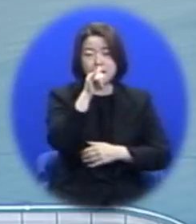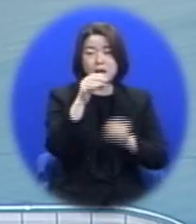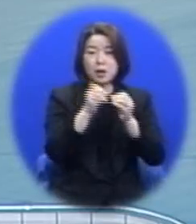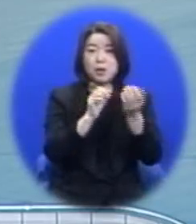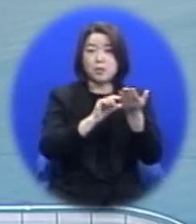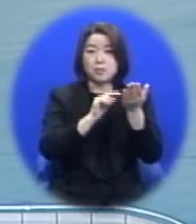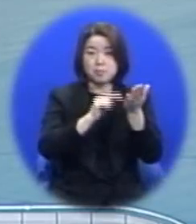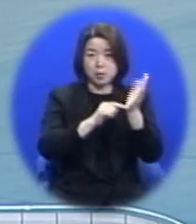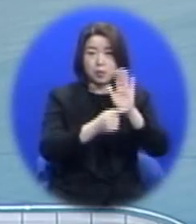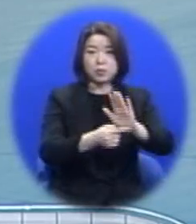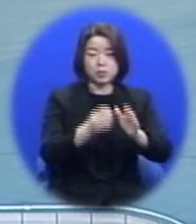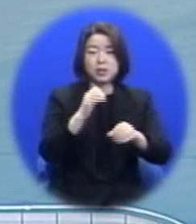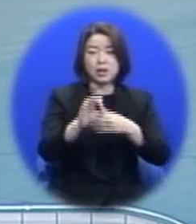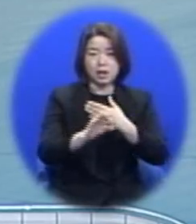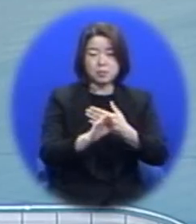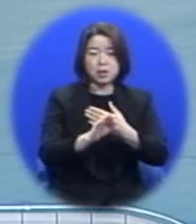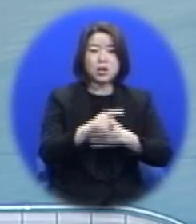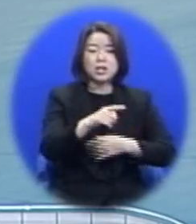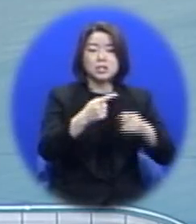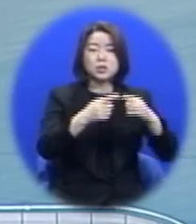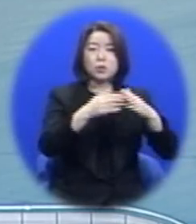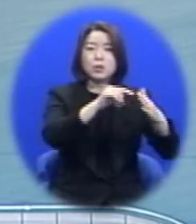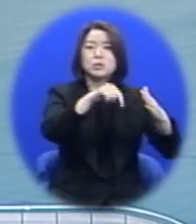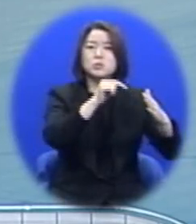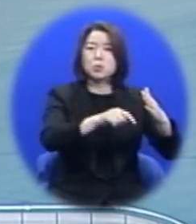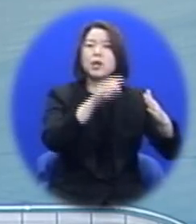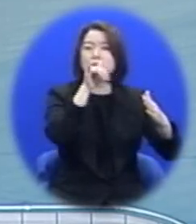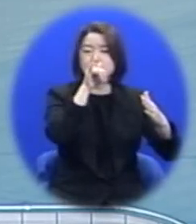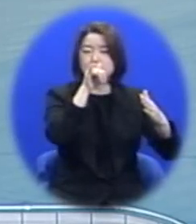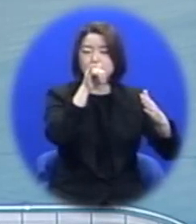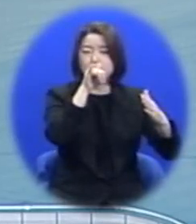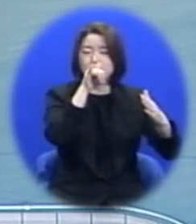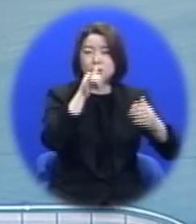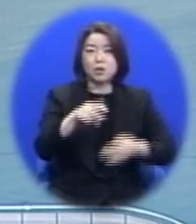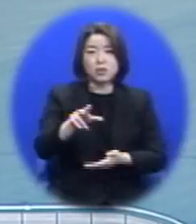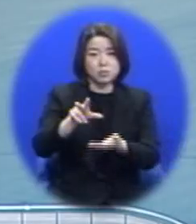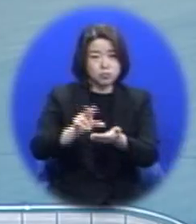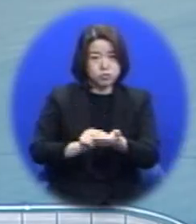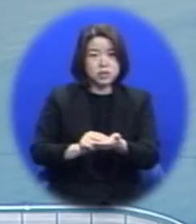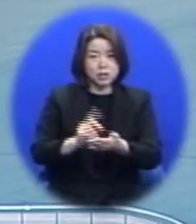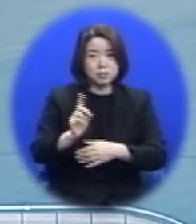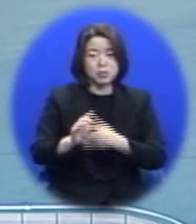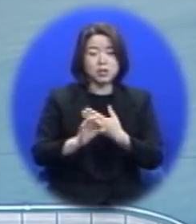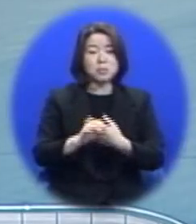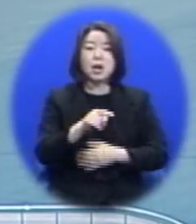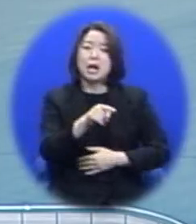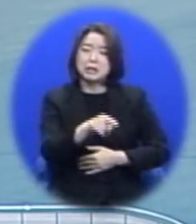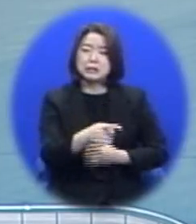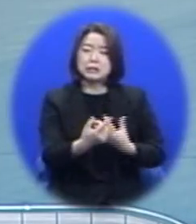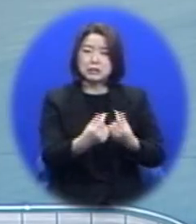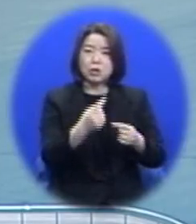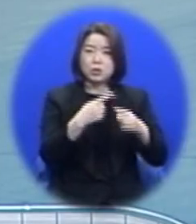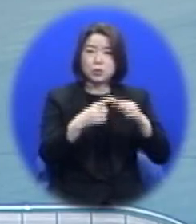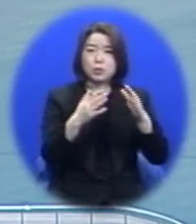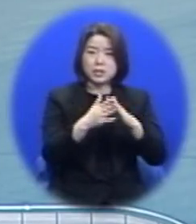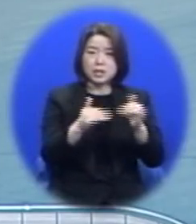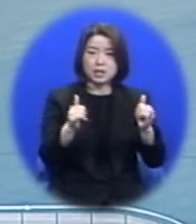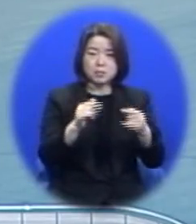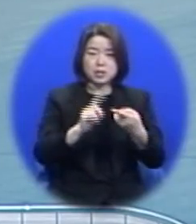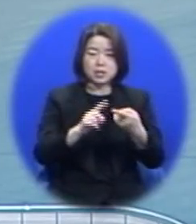그 버가모 교회의 교인들 가운데 그런 사람이 있었던 겁니다. 근데 문제는 버가모 교회가 그런 교인들을 용납해 줬다는